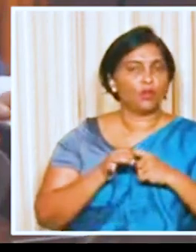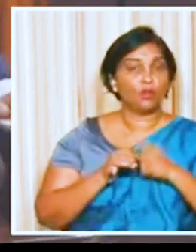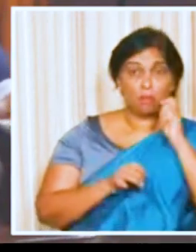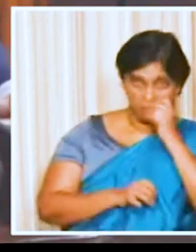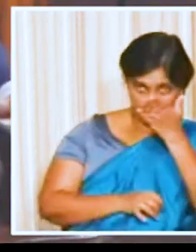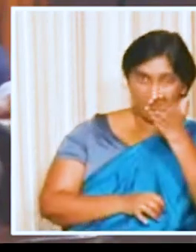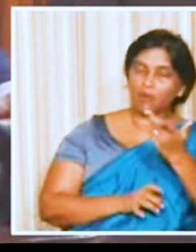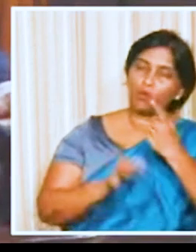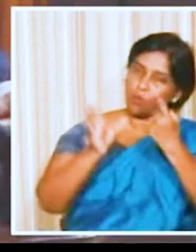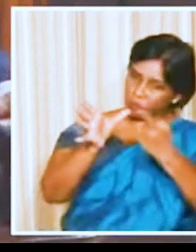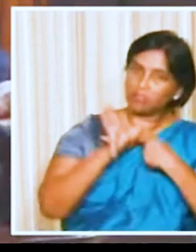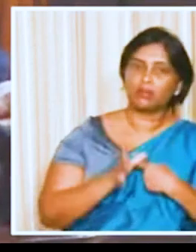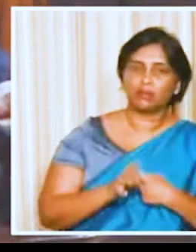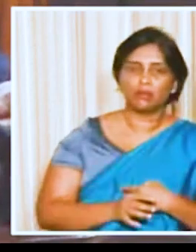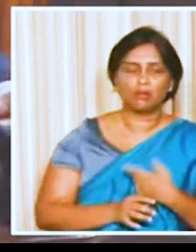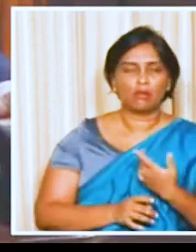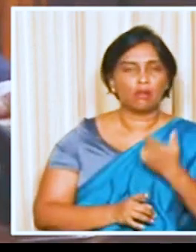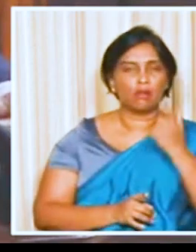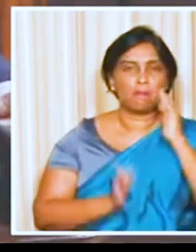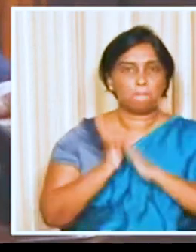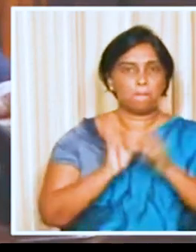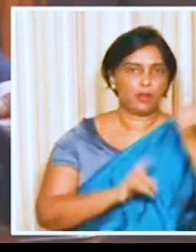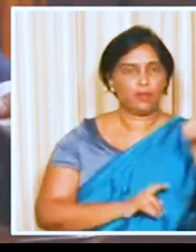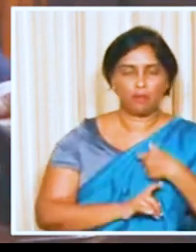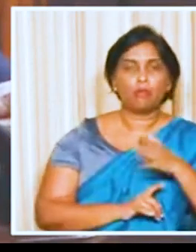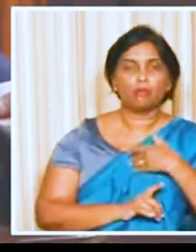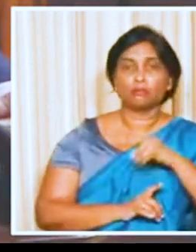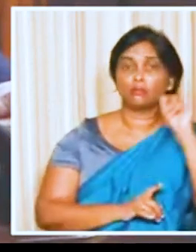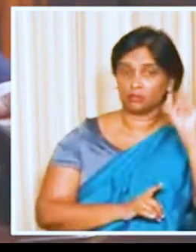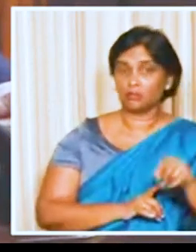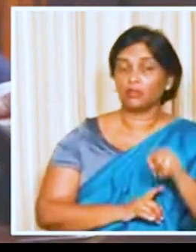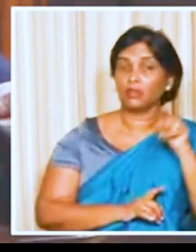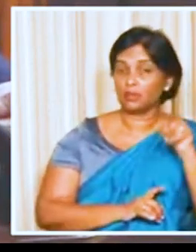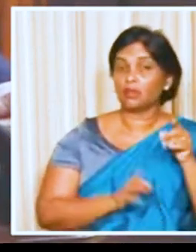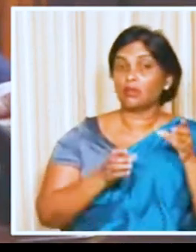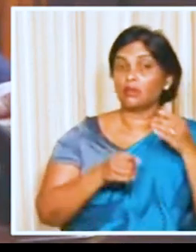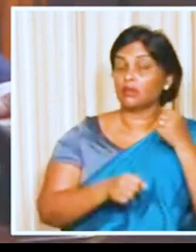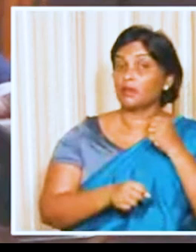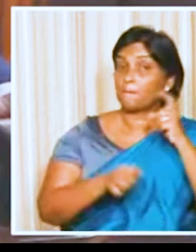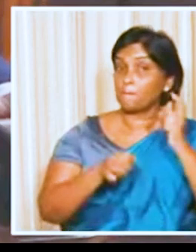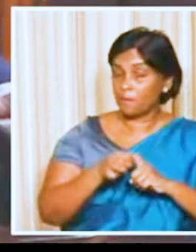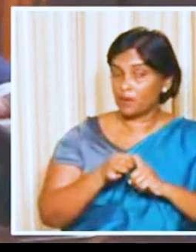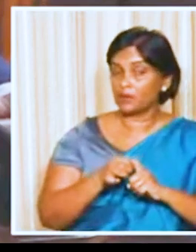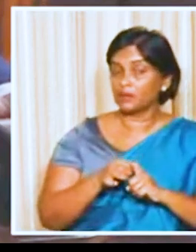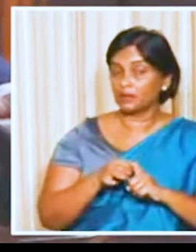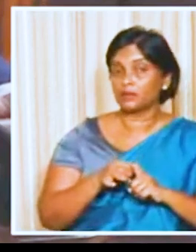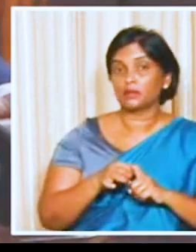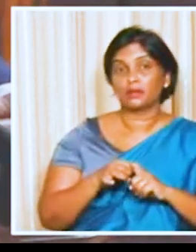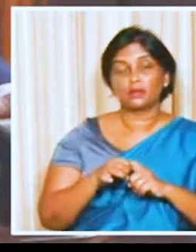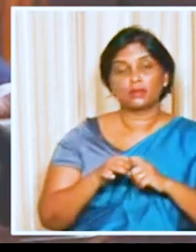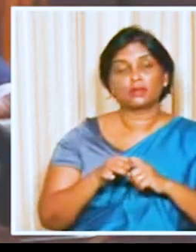அவர் பிரதிநிதித்துவப்படுத்தும் கட்சியினுடைய ஜனாதிபதி. ஜனாதிபதியே இந்த சபையிலே கேள்விகள் கேட்கும் பொழுது தப்பி ஓடுவதுதான்